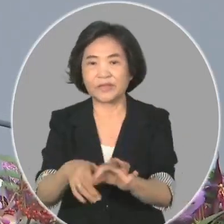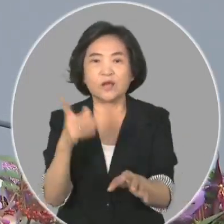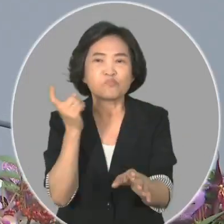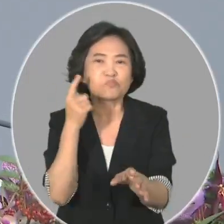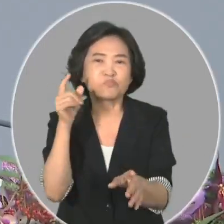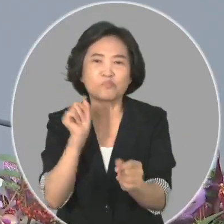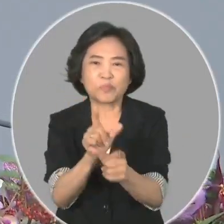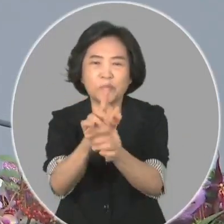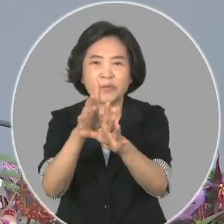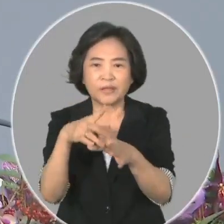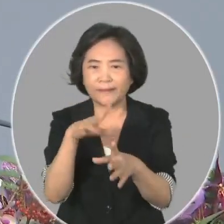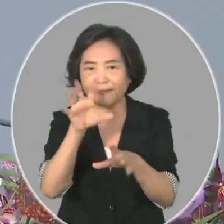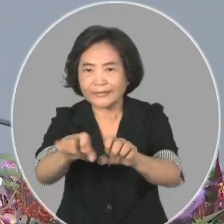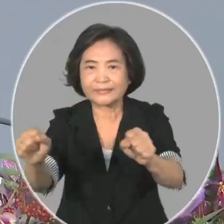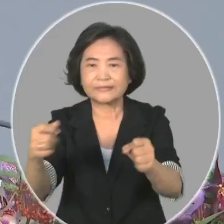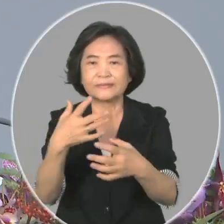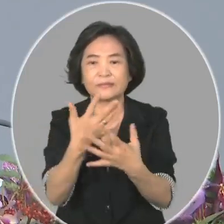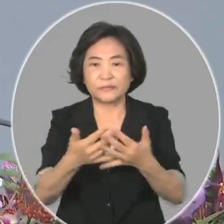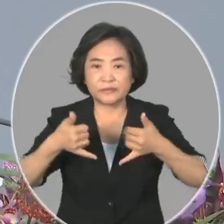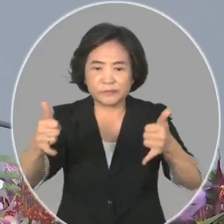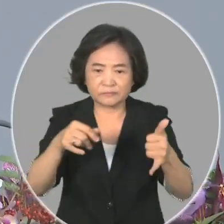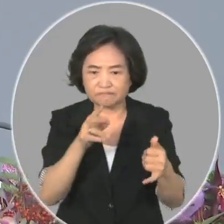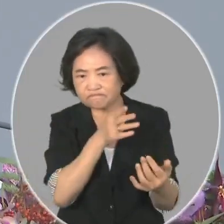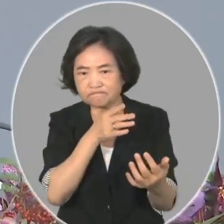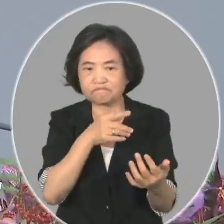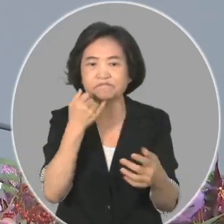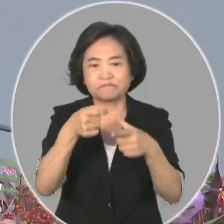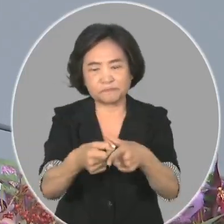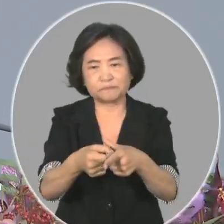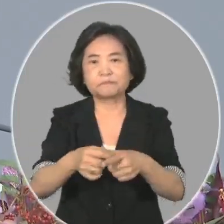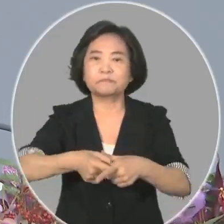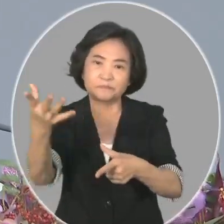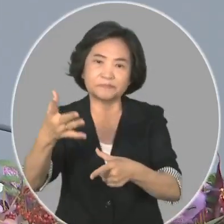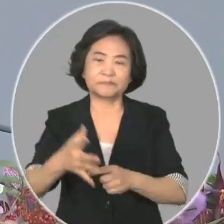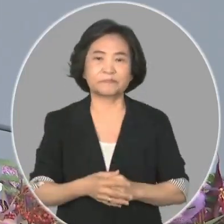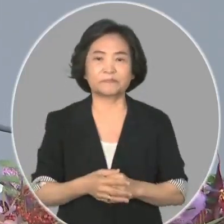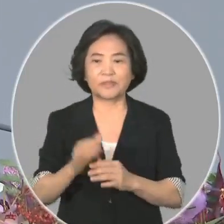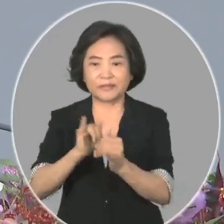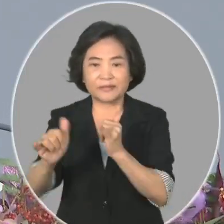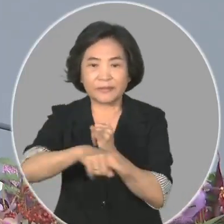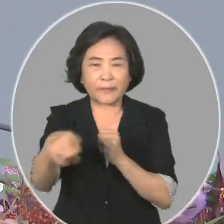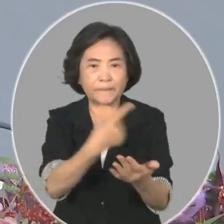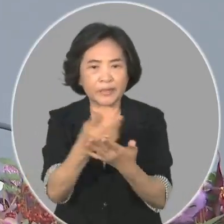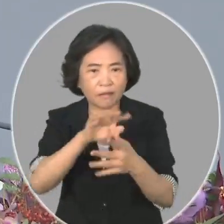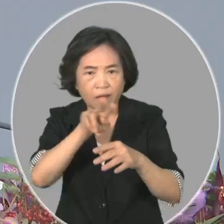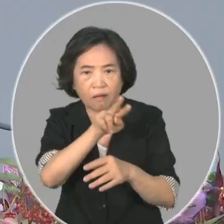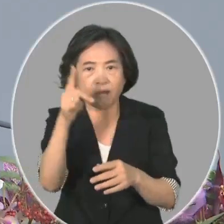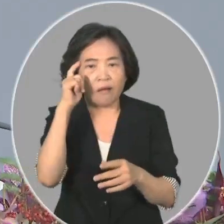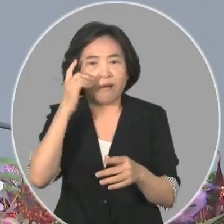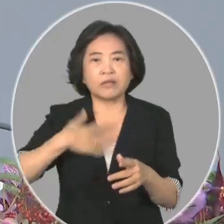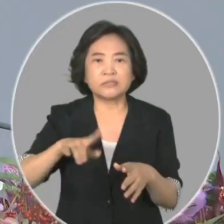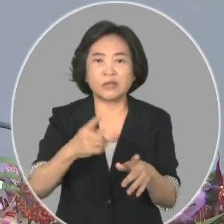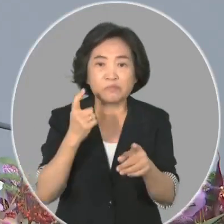假讯息的查核机制，让资讯更透明公开， 让全民能有效地辨识资